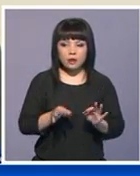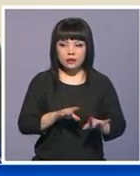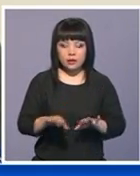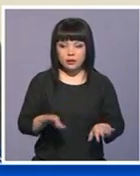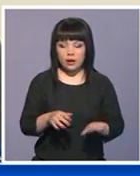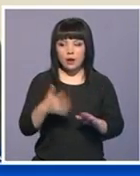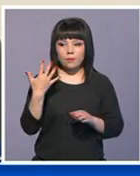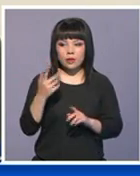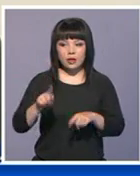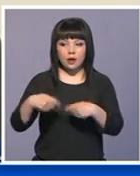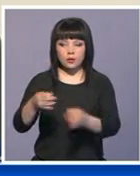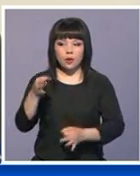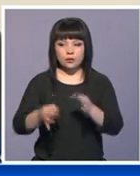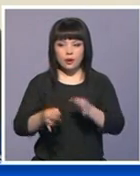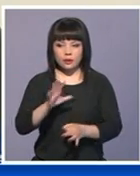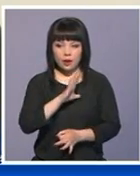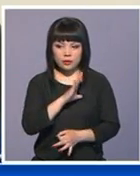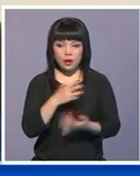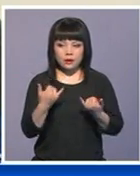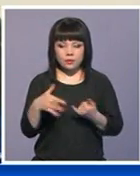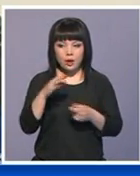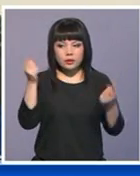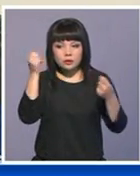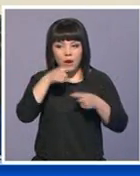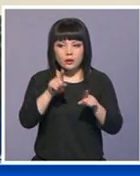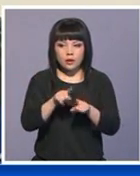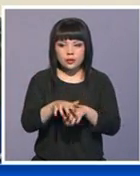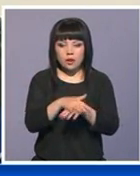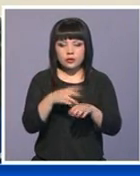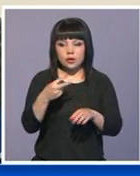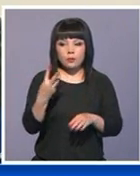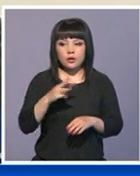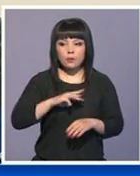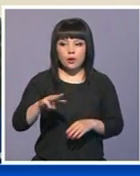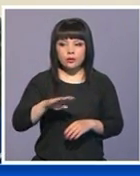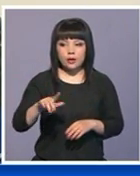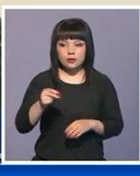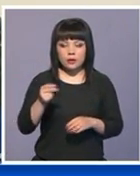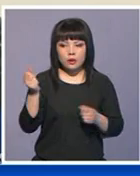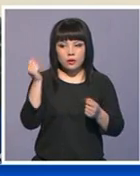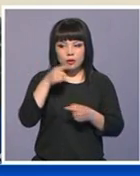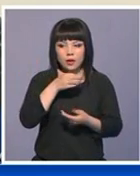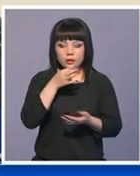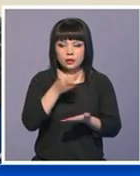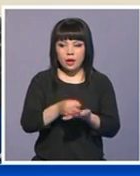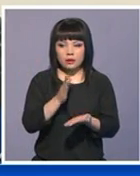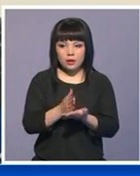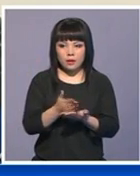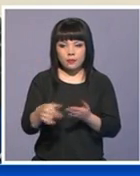тапсырылды. Қозғалған қылмыстық істер бойынша анықталған зиян сомасы 23 миллион теңгені құрайды.